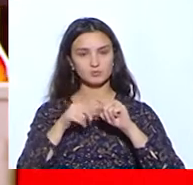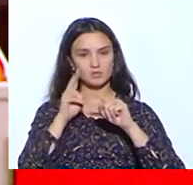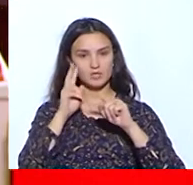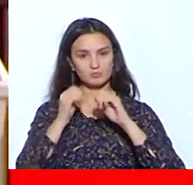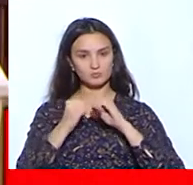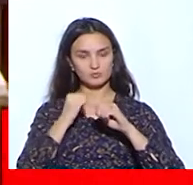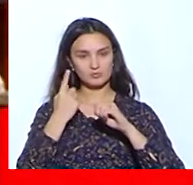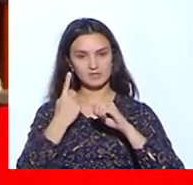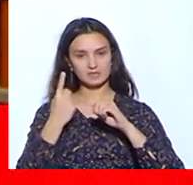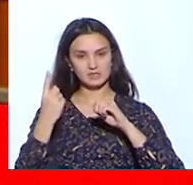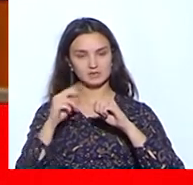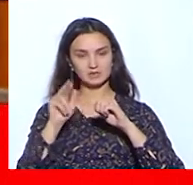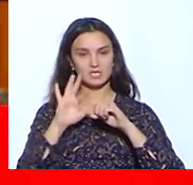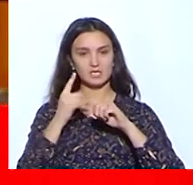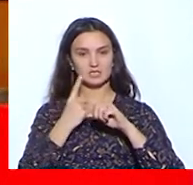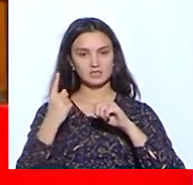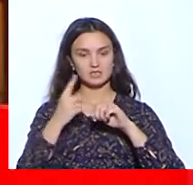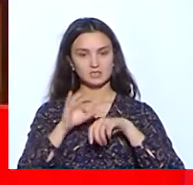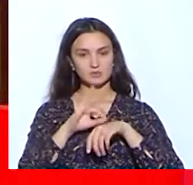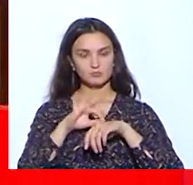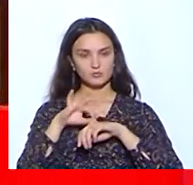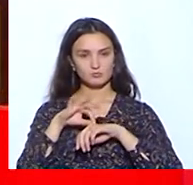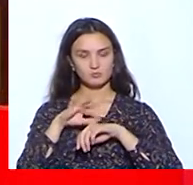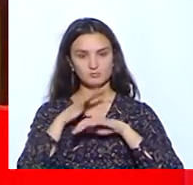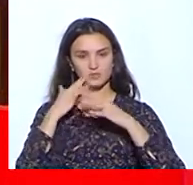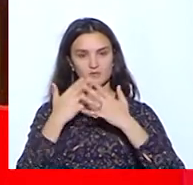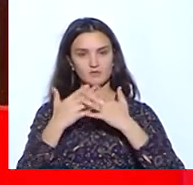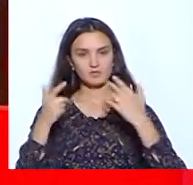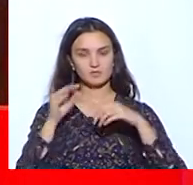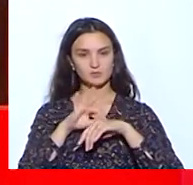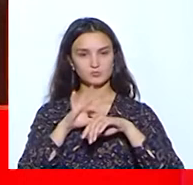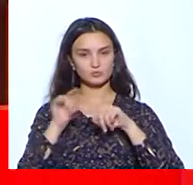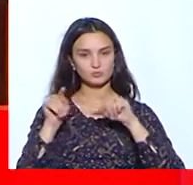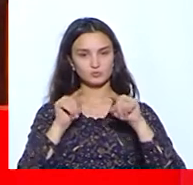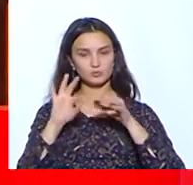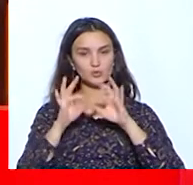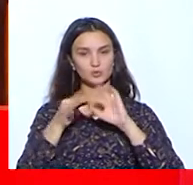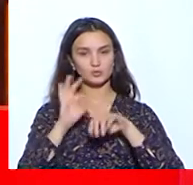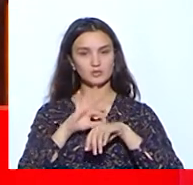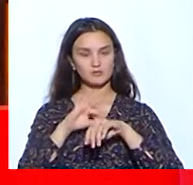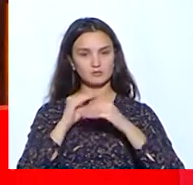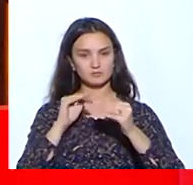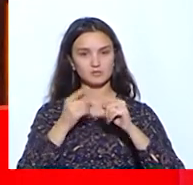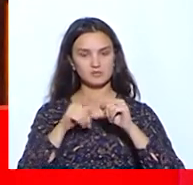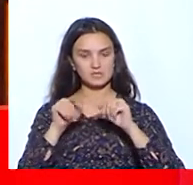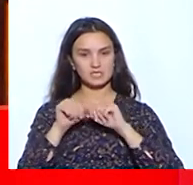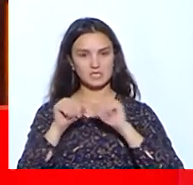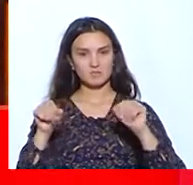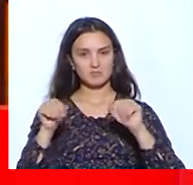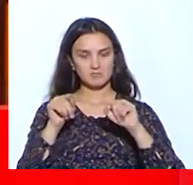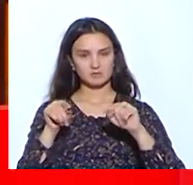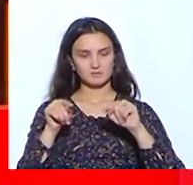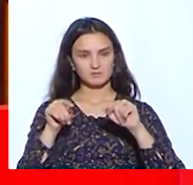არის ერთ-ერთი და არაერთადერთი სიმპტომი მრავალ სხვა სიმპტომთა შორის კონკრეტული დაავადების, მაშინ ასე თამამად